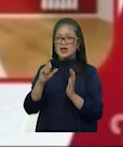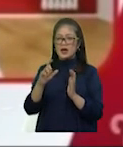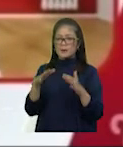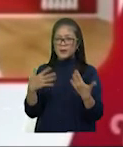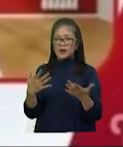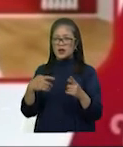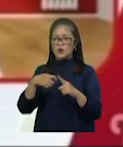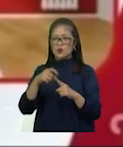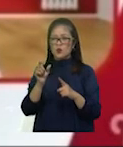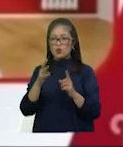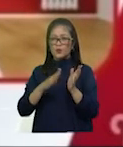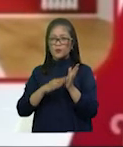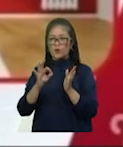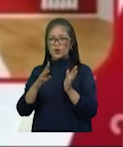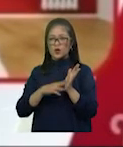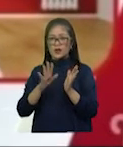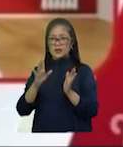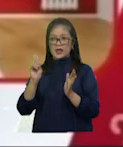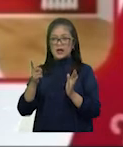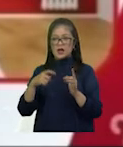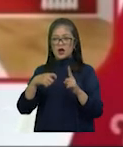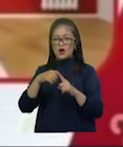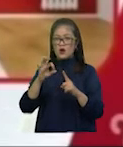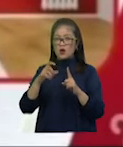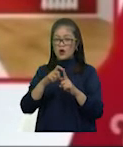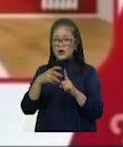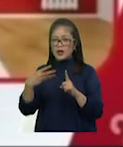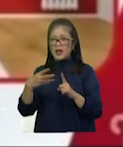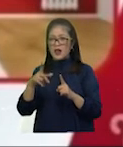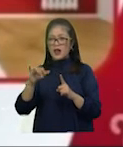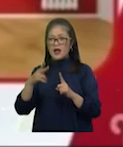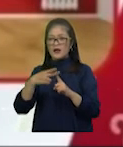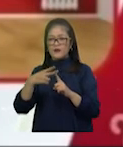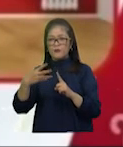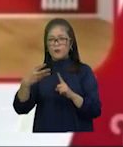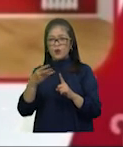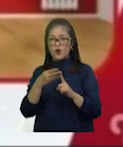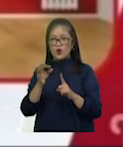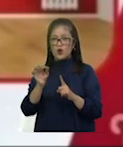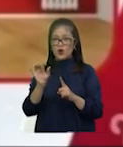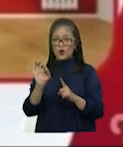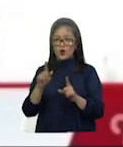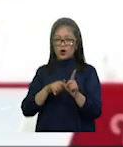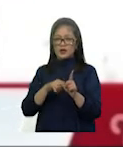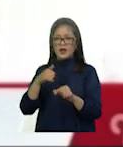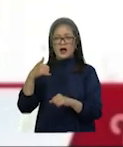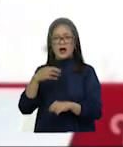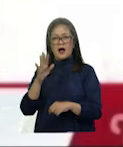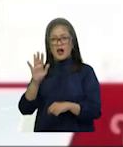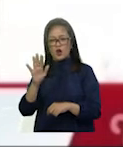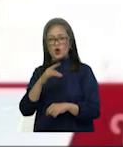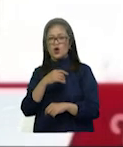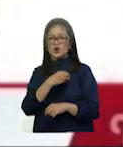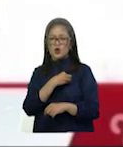Nah, tinggal masukin tuh kodenya Lifebuoy Halodoc gitu. Langsung gratis deh.